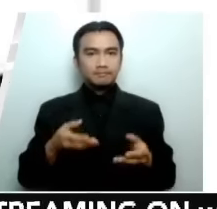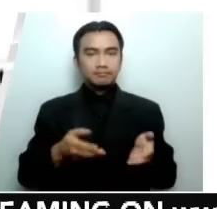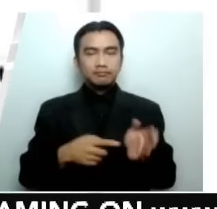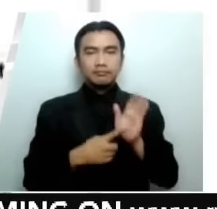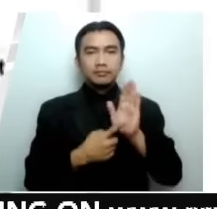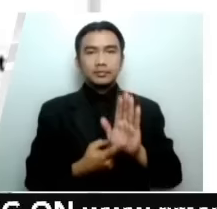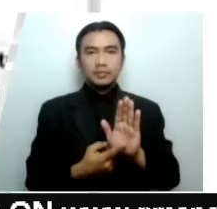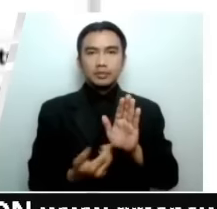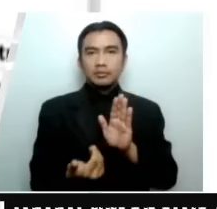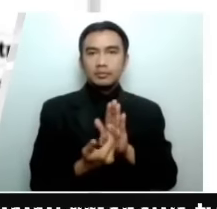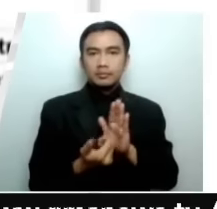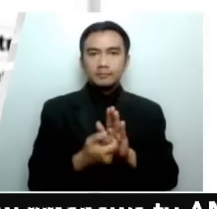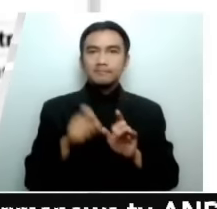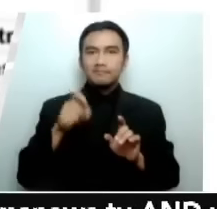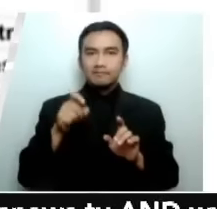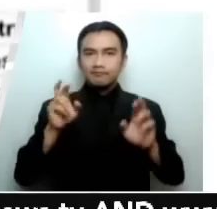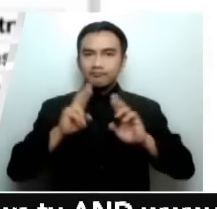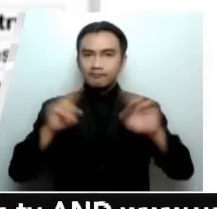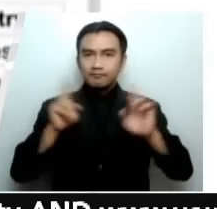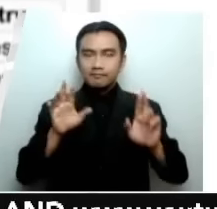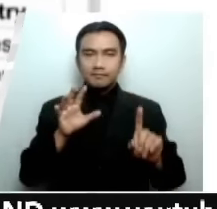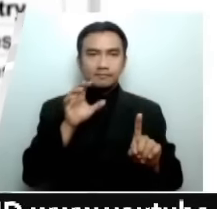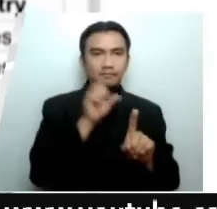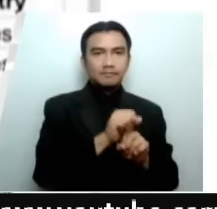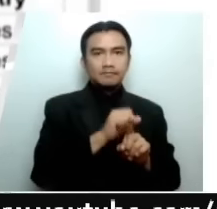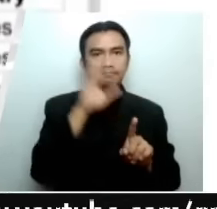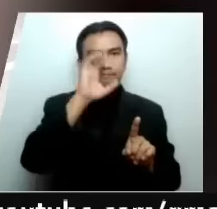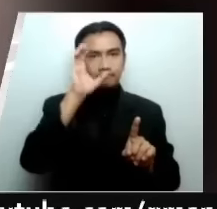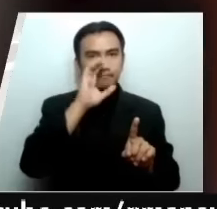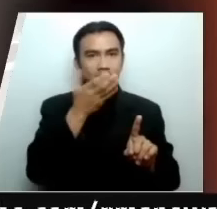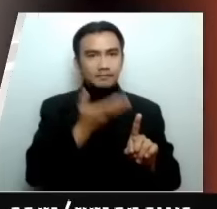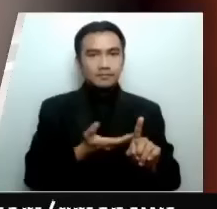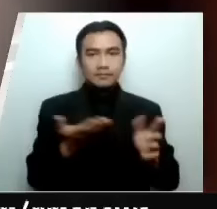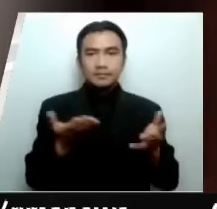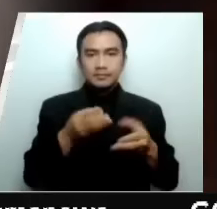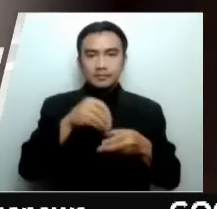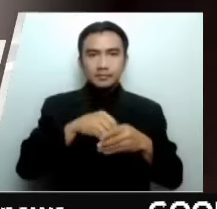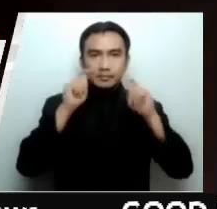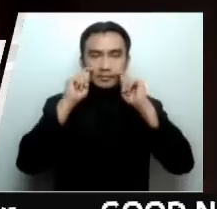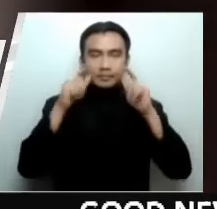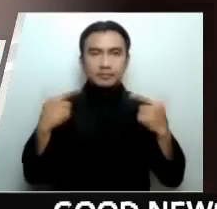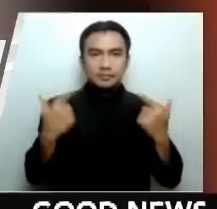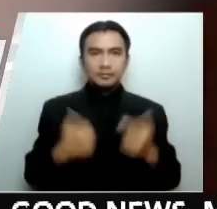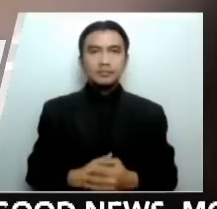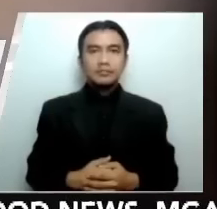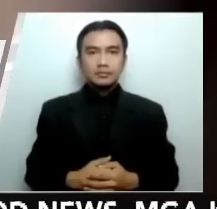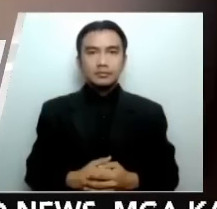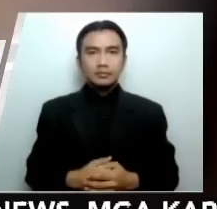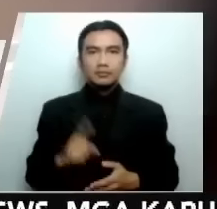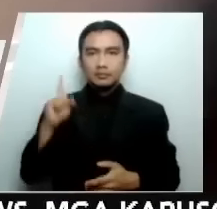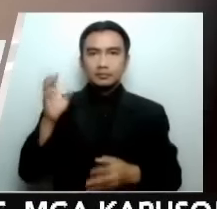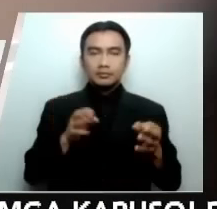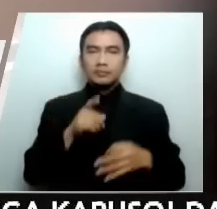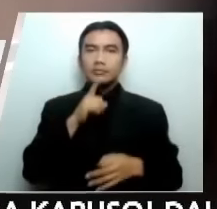susi para sa aktibong paghahanap sa kanya sa Timor-Leste. Ito po ay produkto, ay resulta ng matagal na